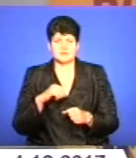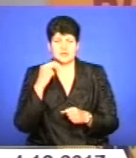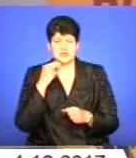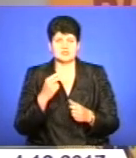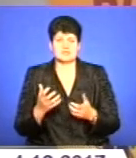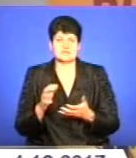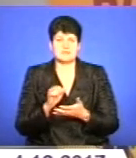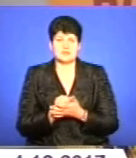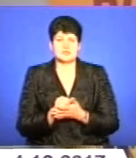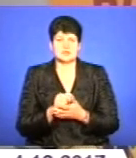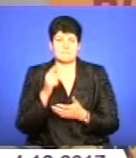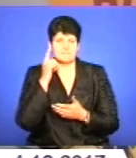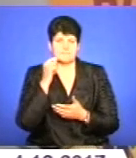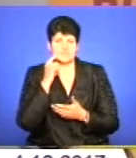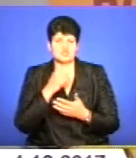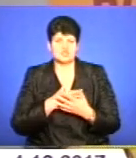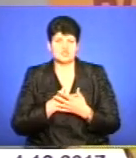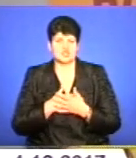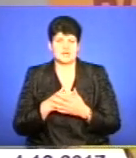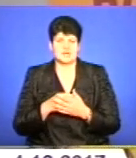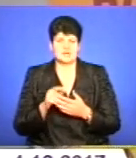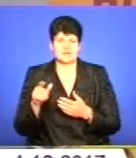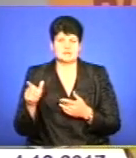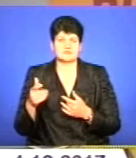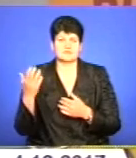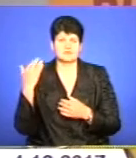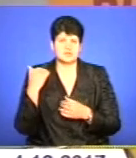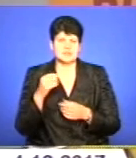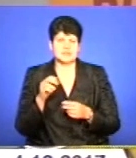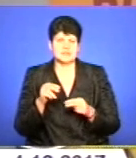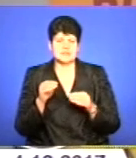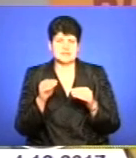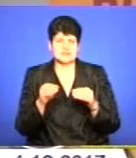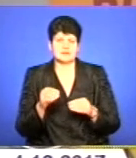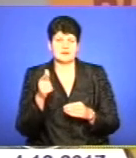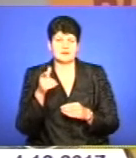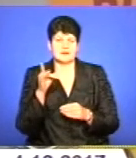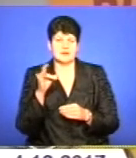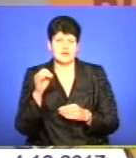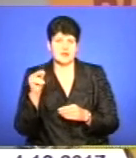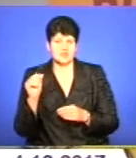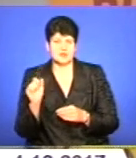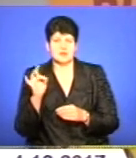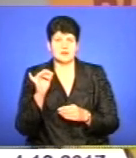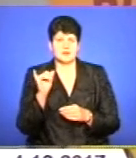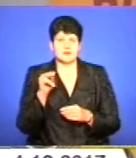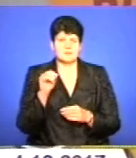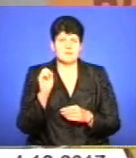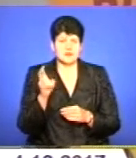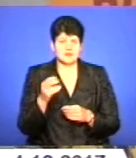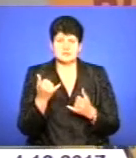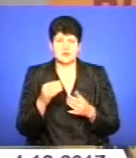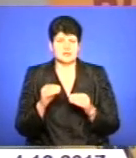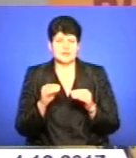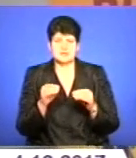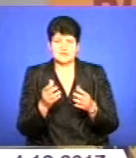бджільництвом. Бджільництво у нас зараз, коли сіяли багато гречки, ріпаки, зараз так не висівають. І щоб зайнятися